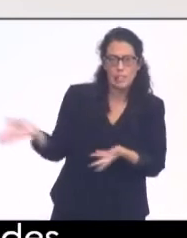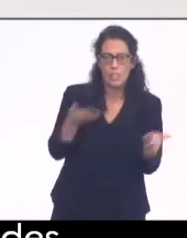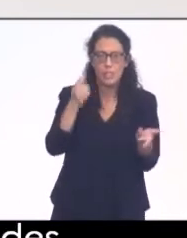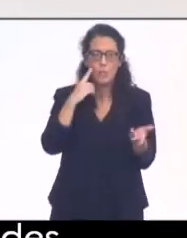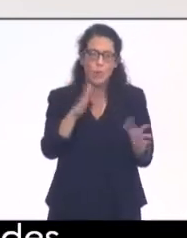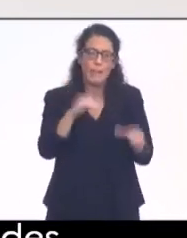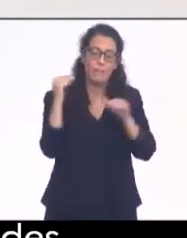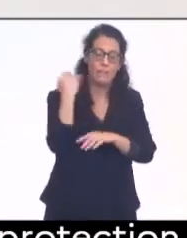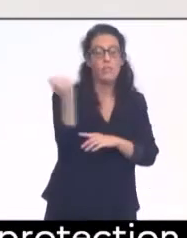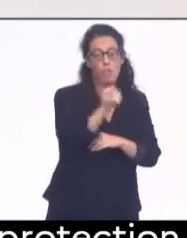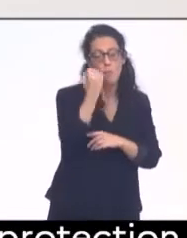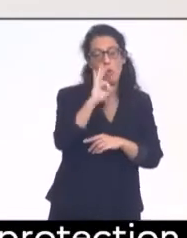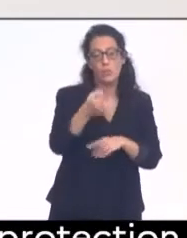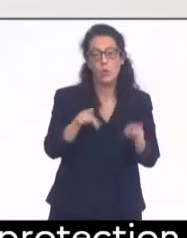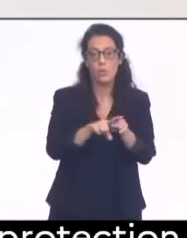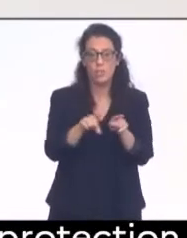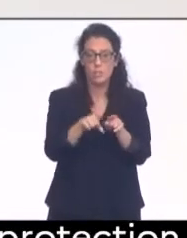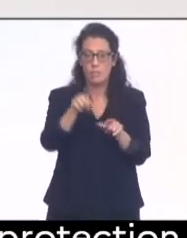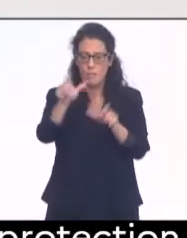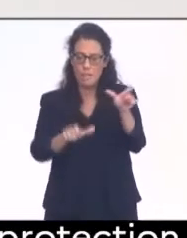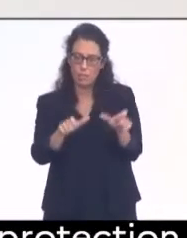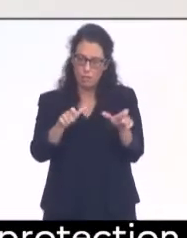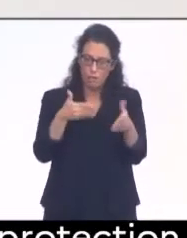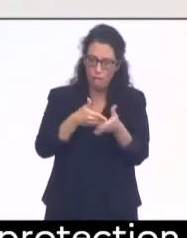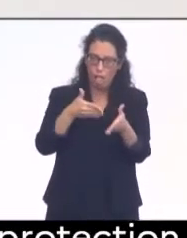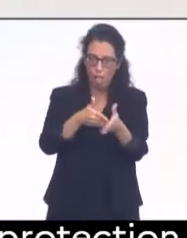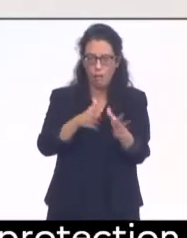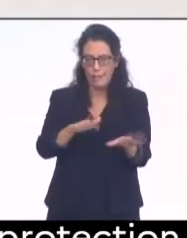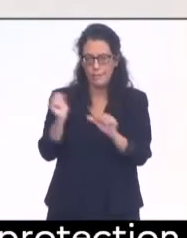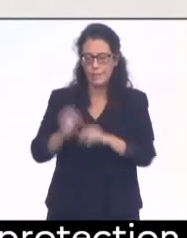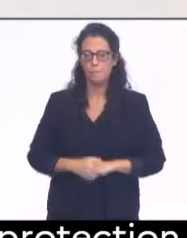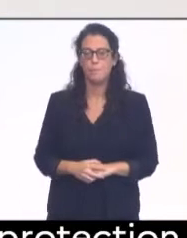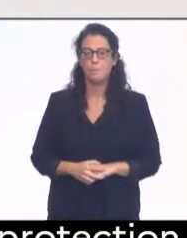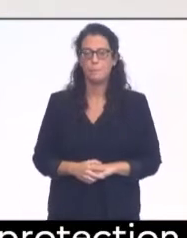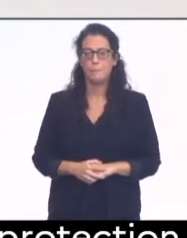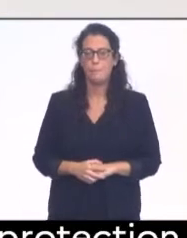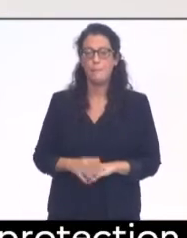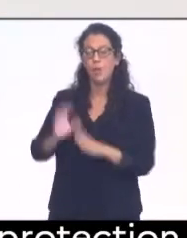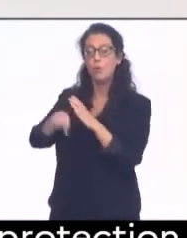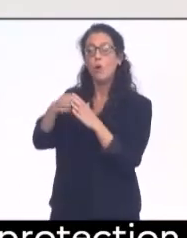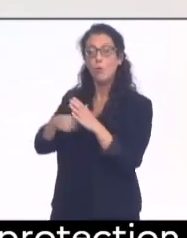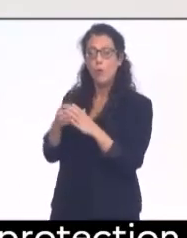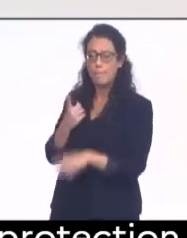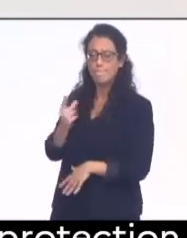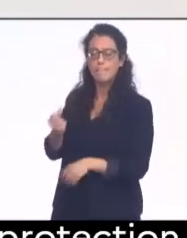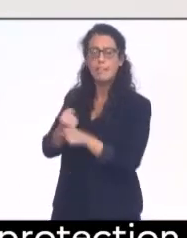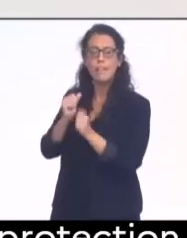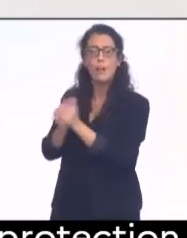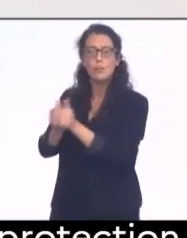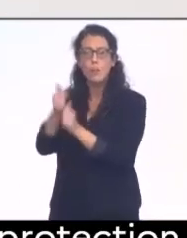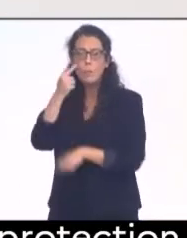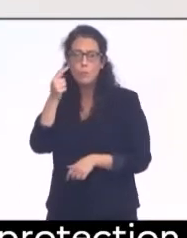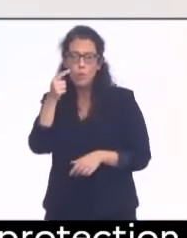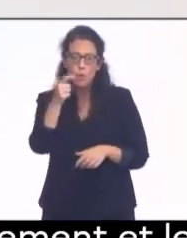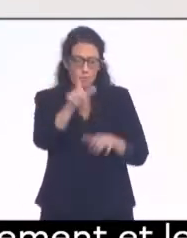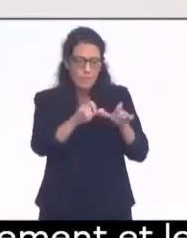les difficultés éventuelles rencontrées par les personnes elles-mêmes. Nous travaillons aussi avec Pôle emploi pour recenser tous les demandeurs d'emploi diplômés ou